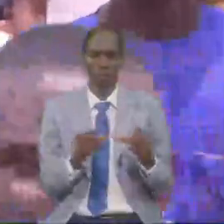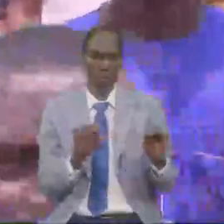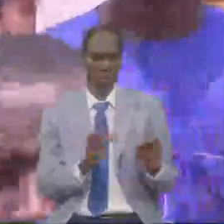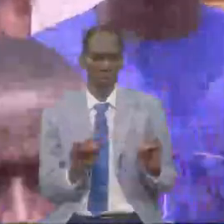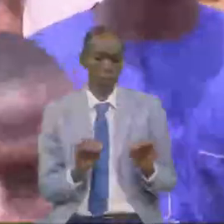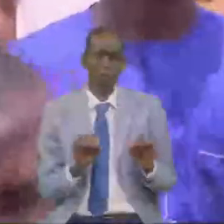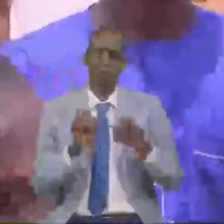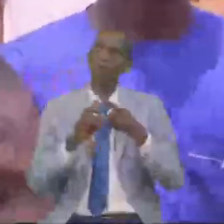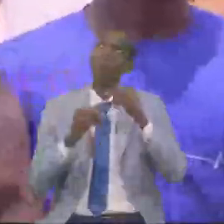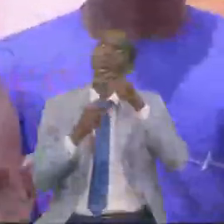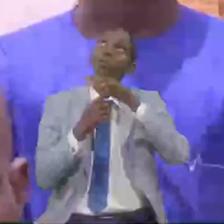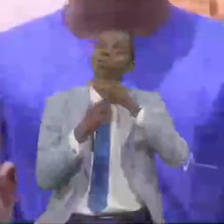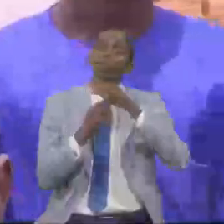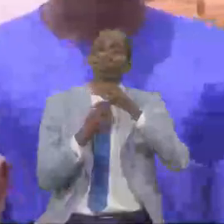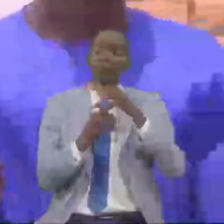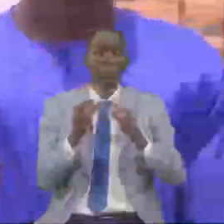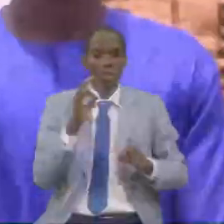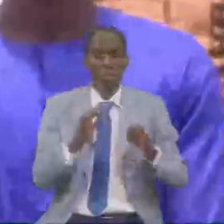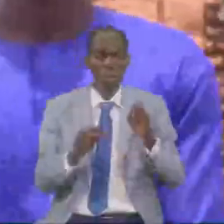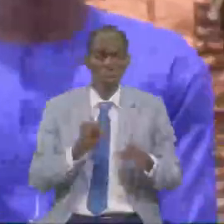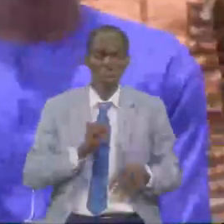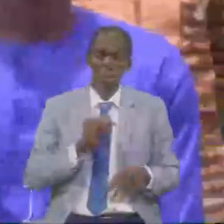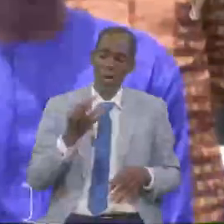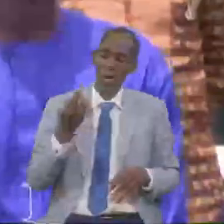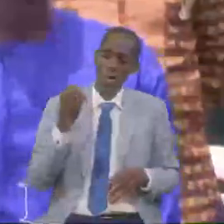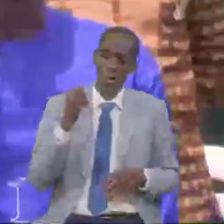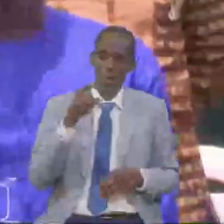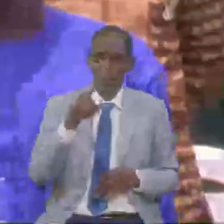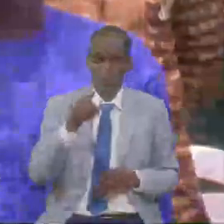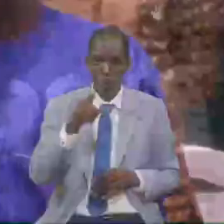expliqué clairement. Si j'étais à ta place,